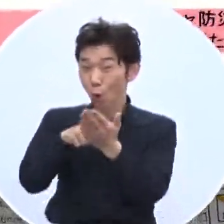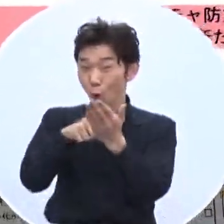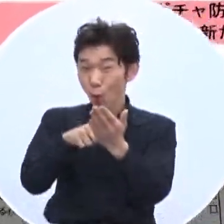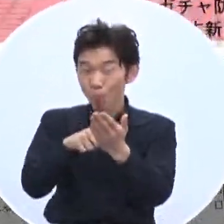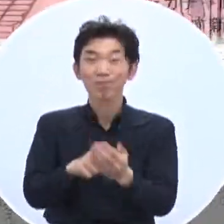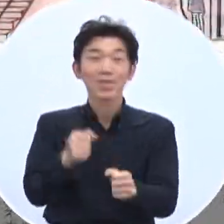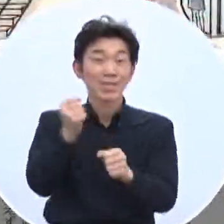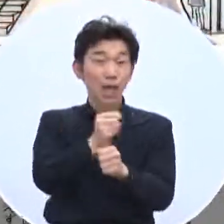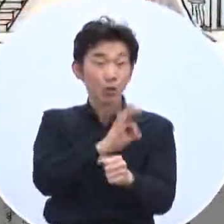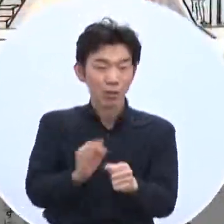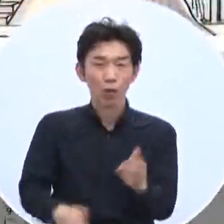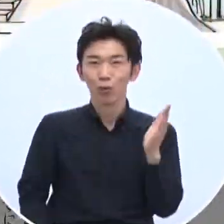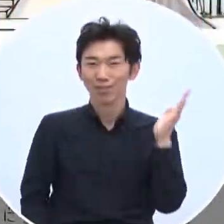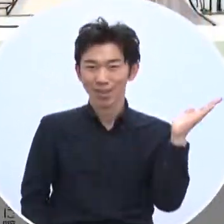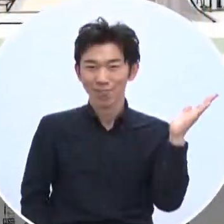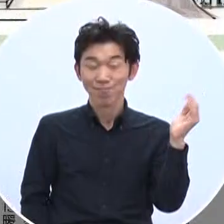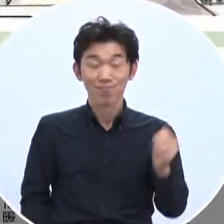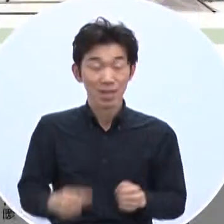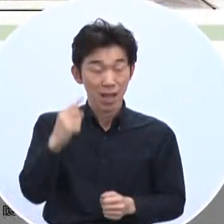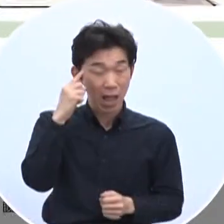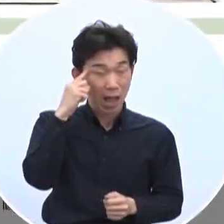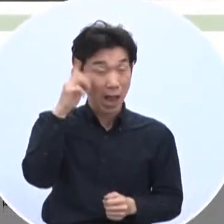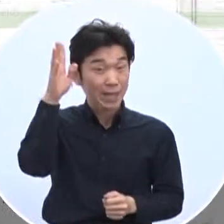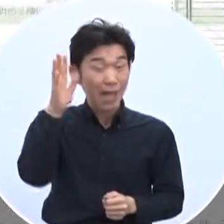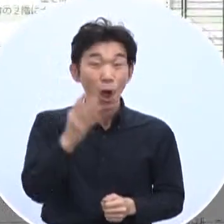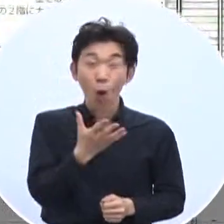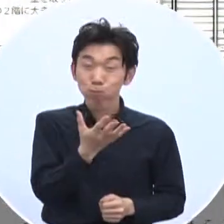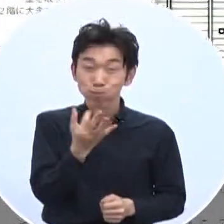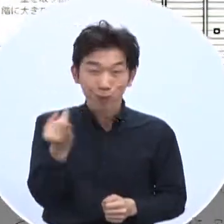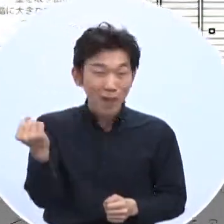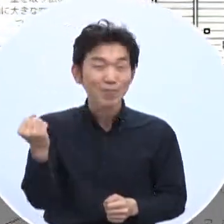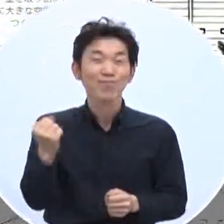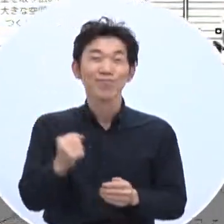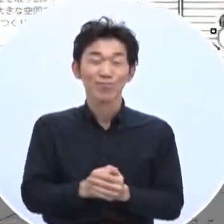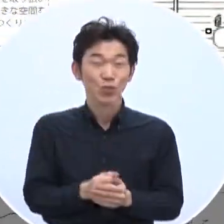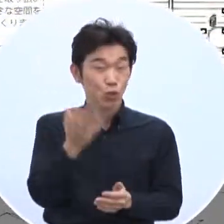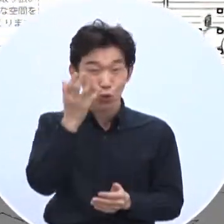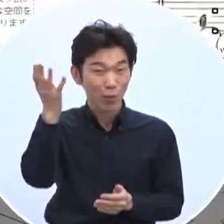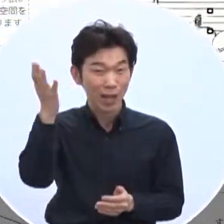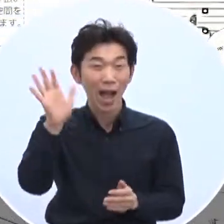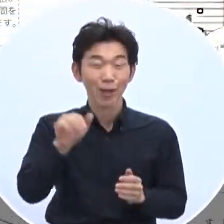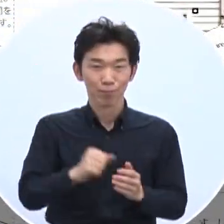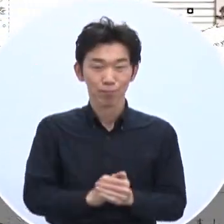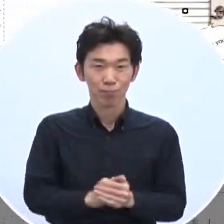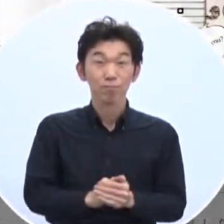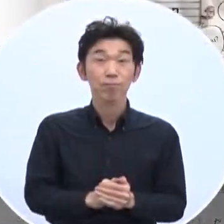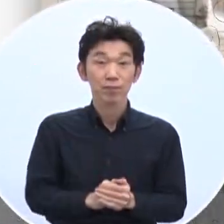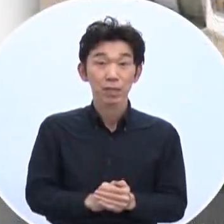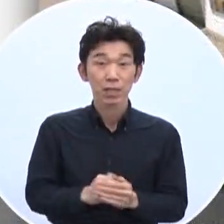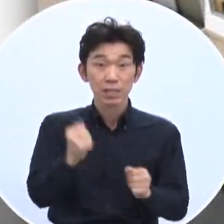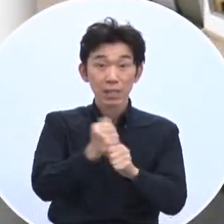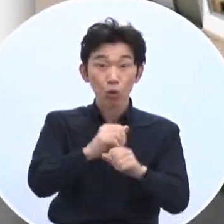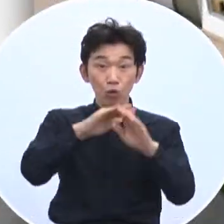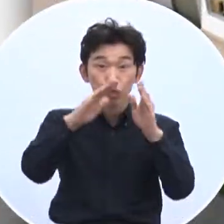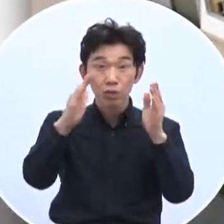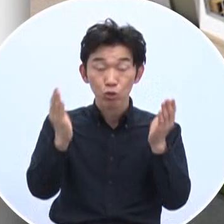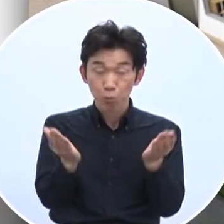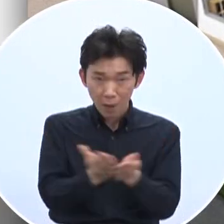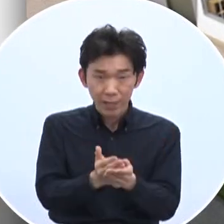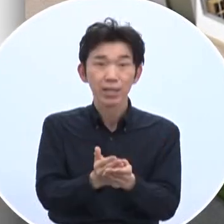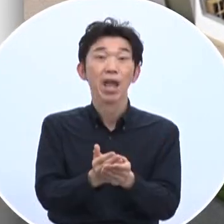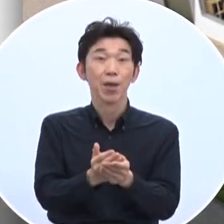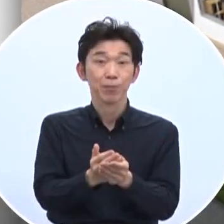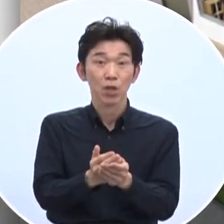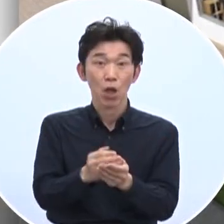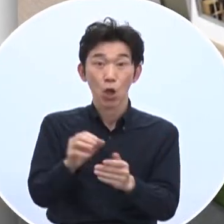ちら。どれもアイデアにあふれ夢のある建築設計ですね。そしてなんと作品の全てが入賞するという